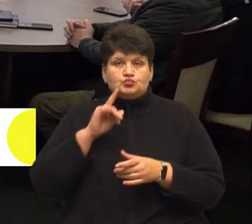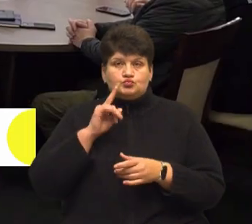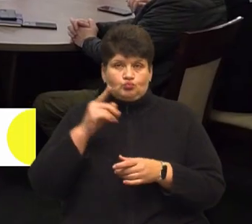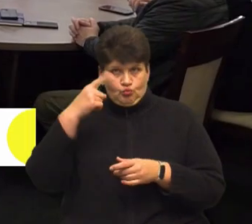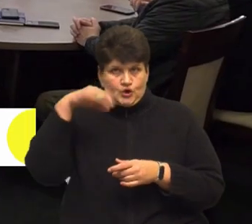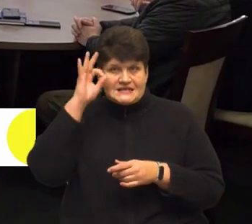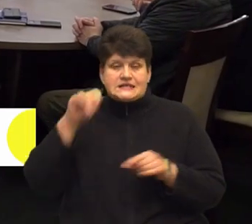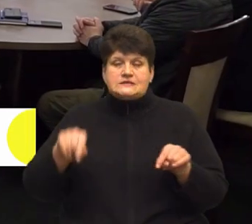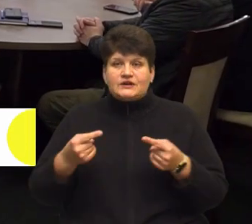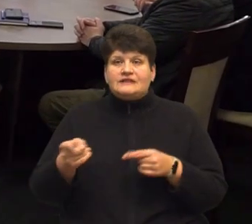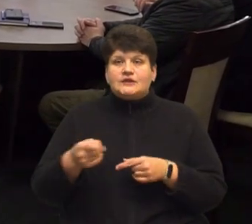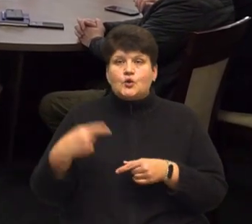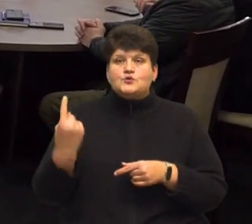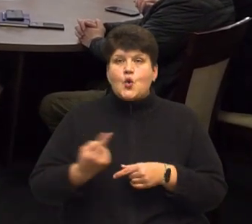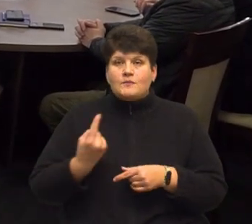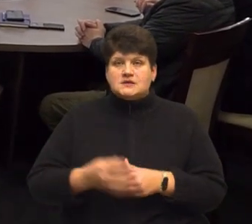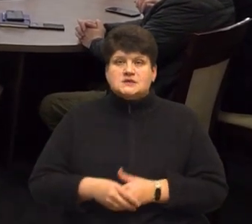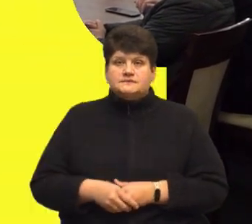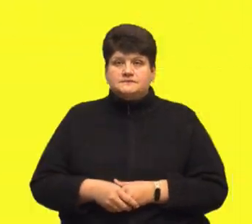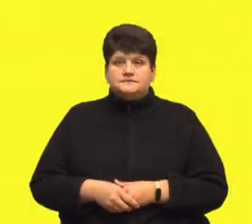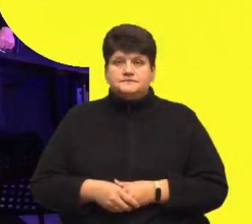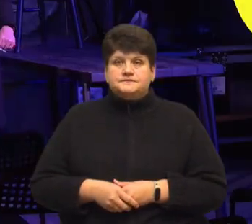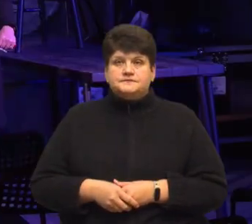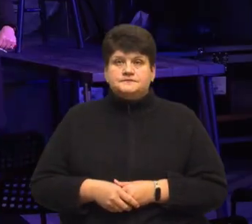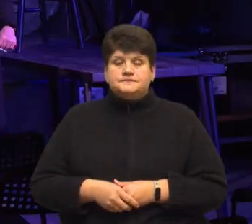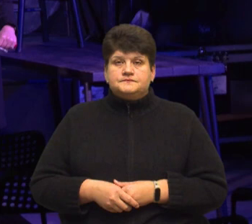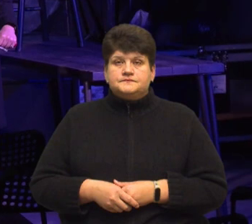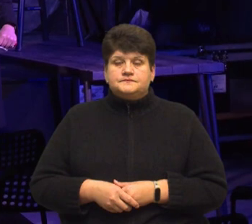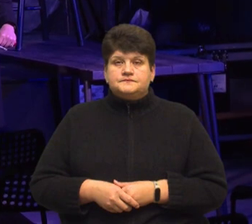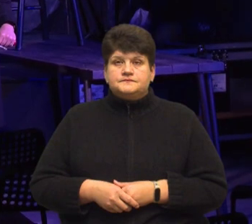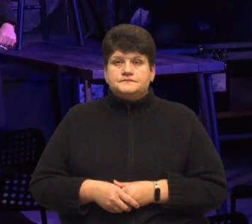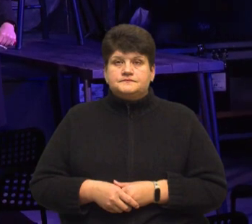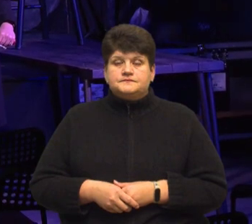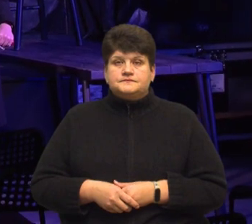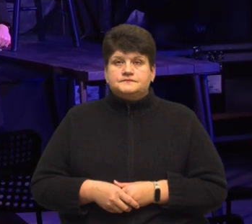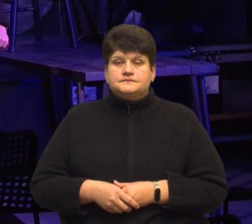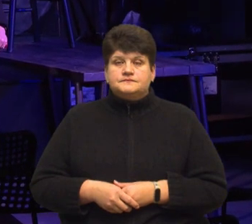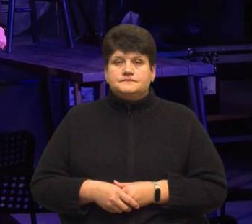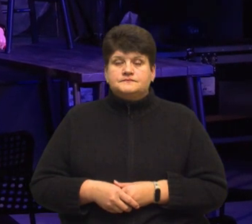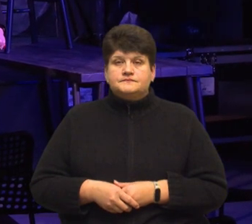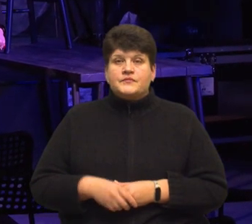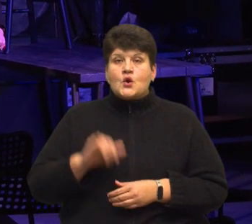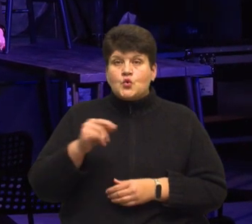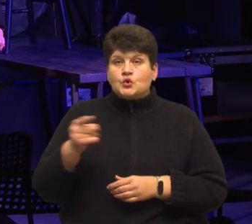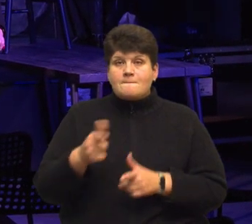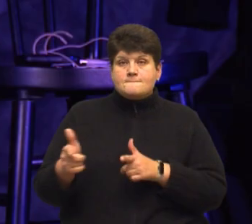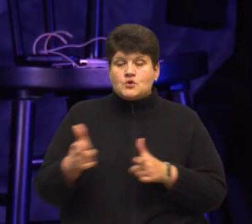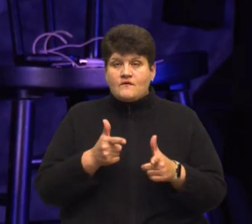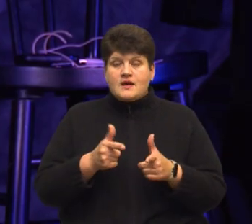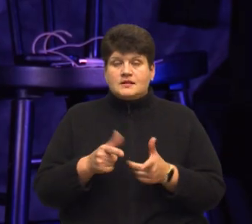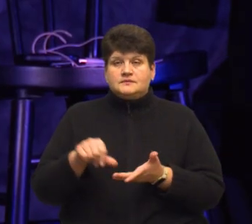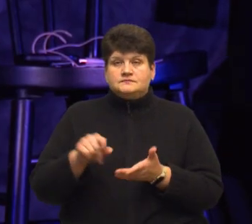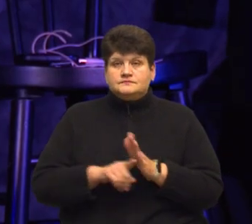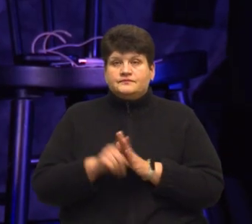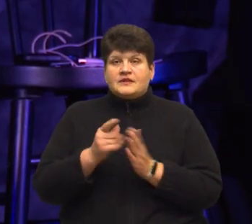області каже Ірина щирба безмещасливлена у Тернополі підготували прем'єру вистави під